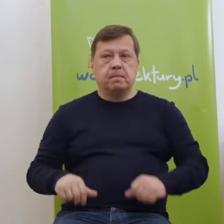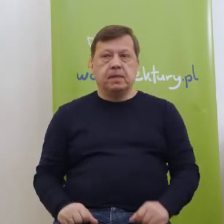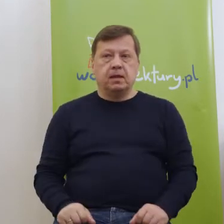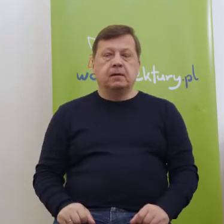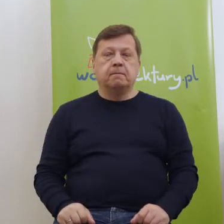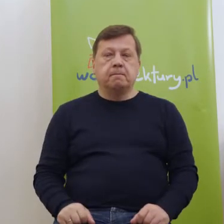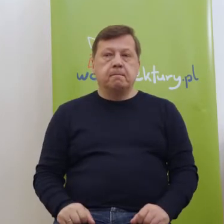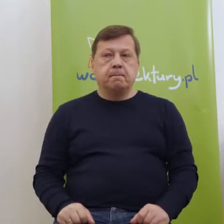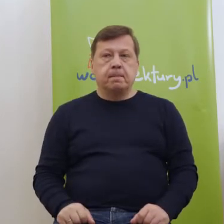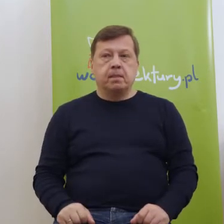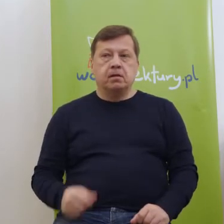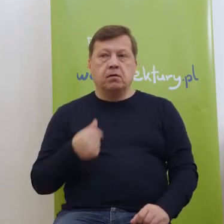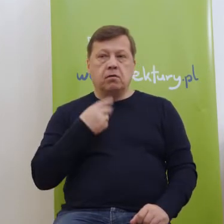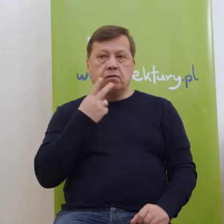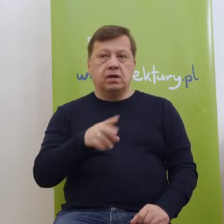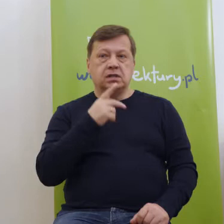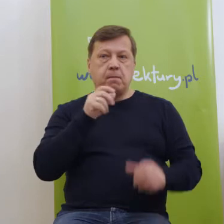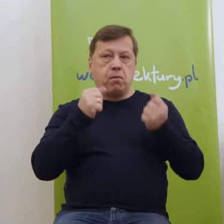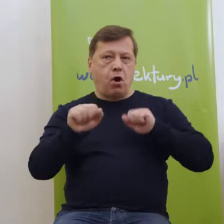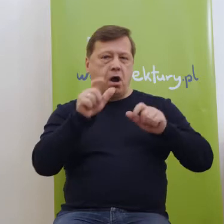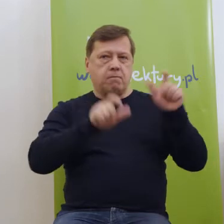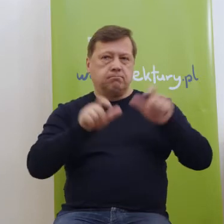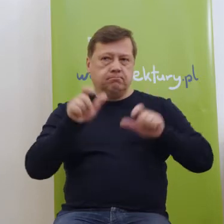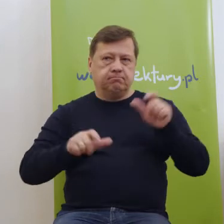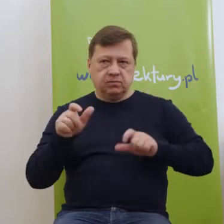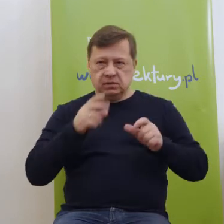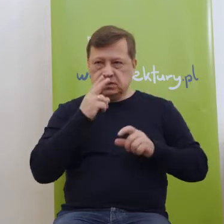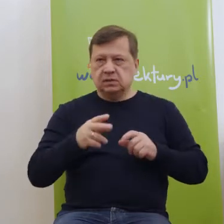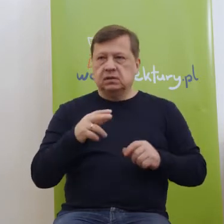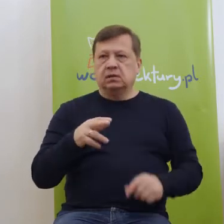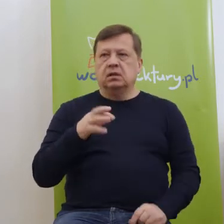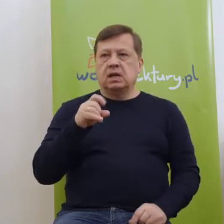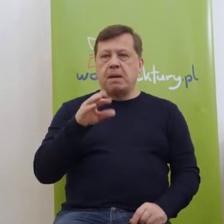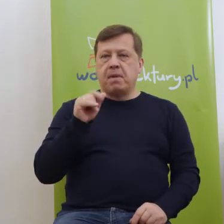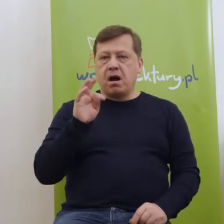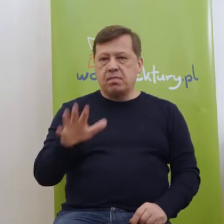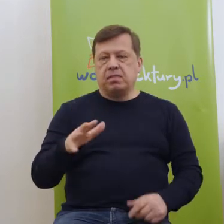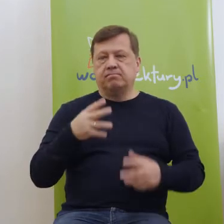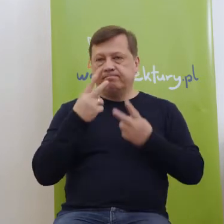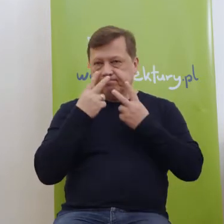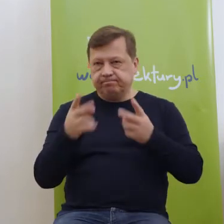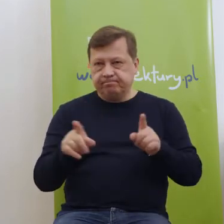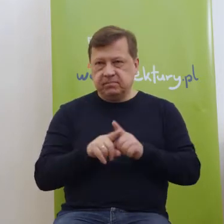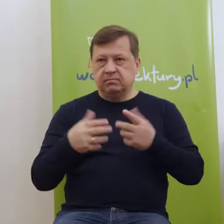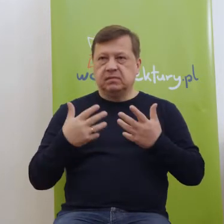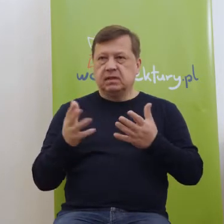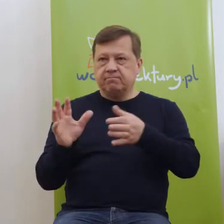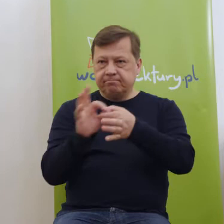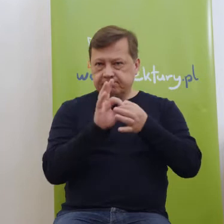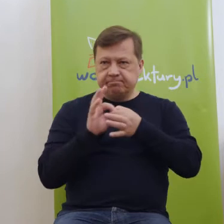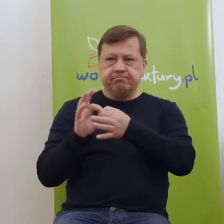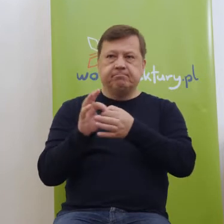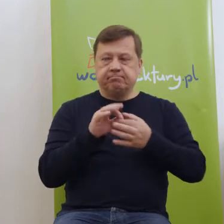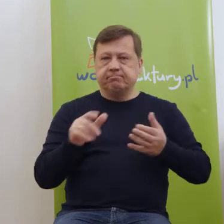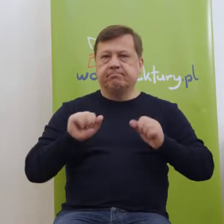W ogóle widzę twoich bohaterów na scenie dramatu, tak? To rzeczywiście one są tak wyraziste i współgrają ze sobą i